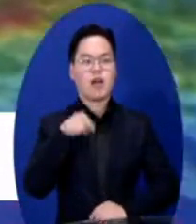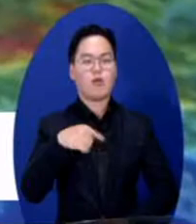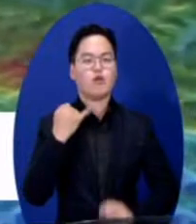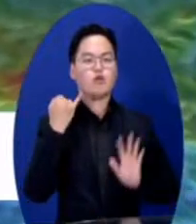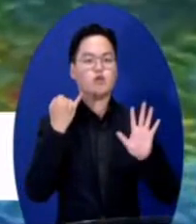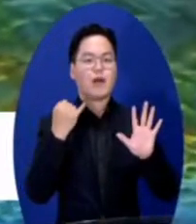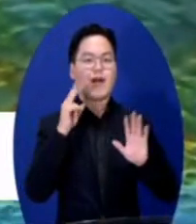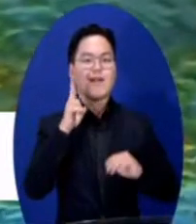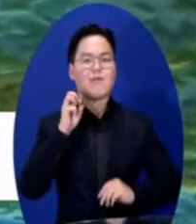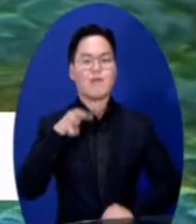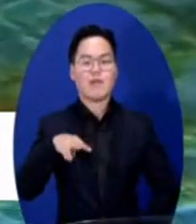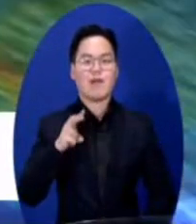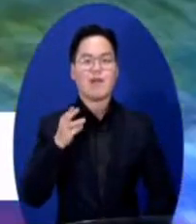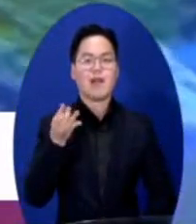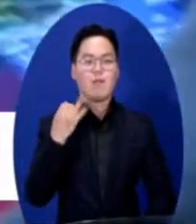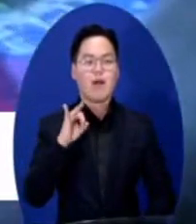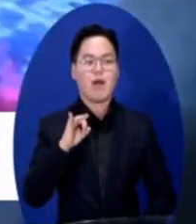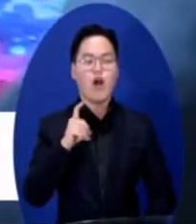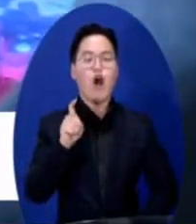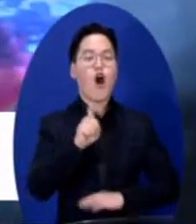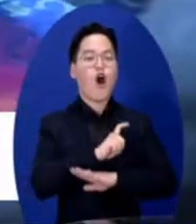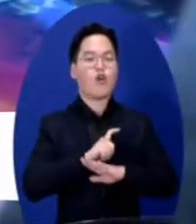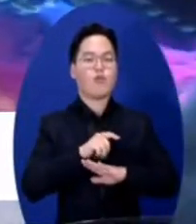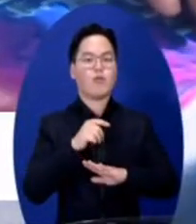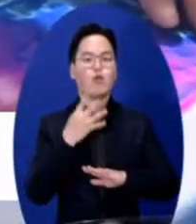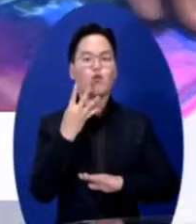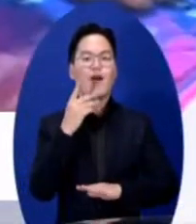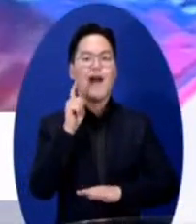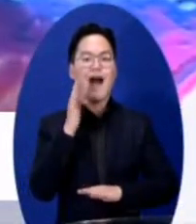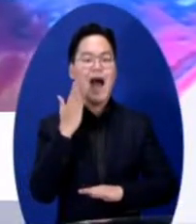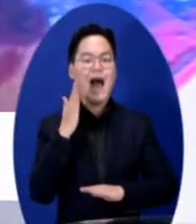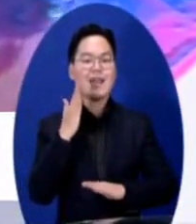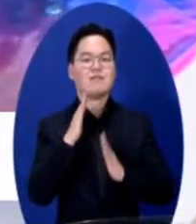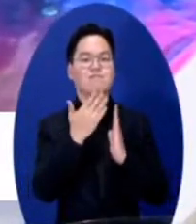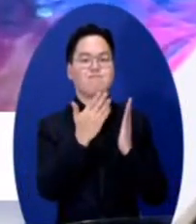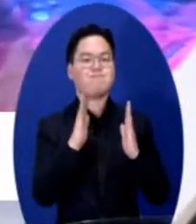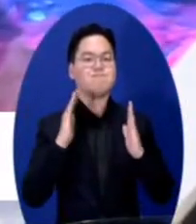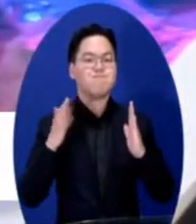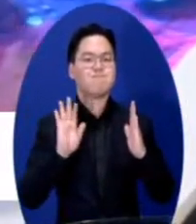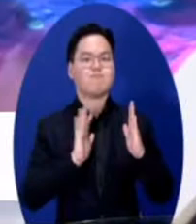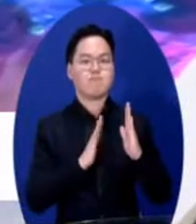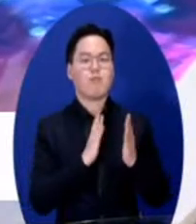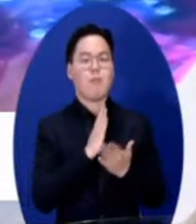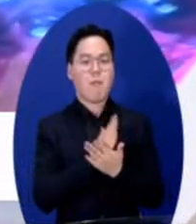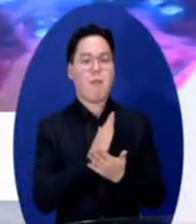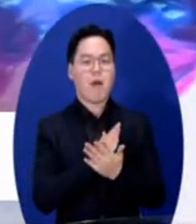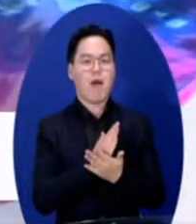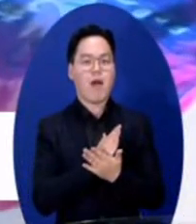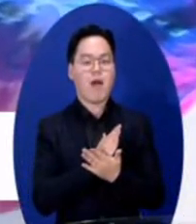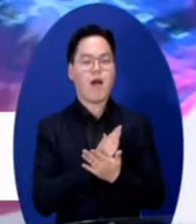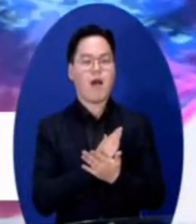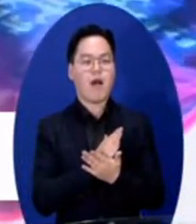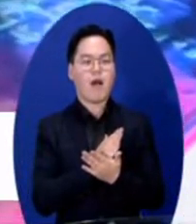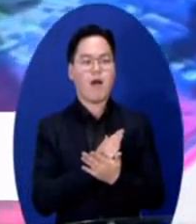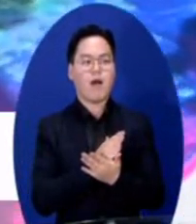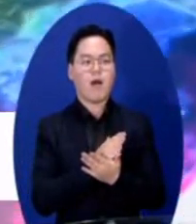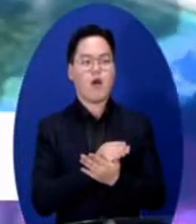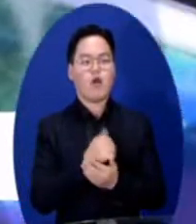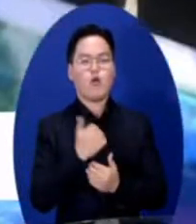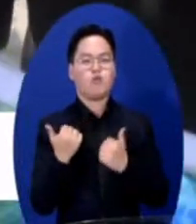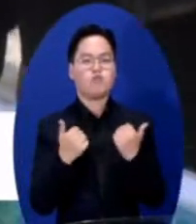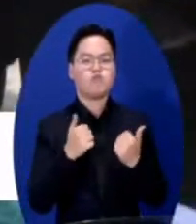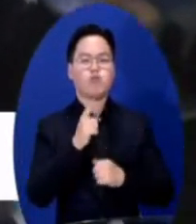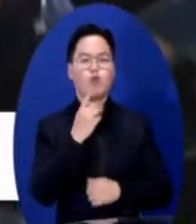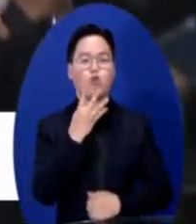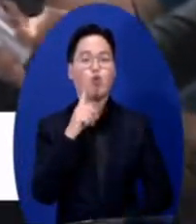1.6 км талбайтай. Тэгээд хот бол дөрвөн талтай хаалгатай. Тэгээд дөрвөн хаалганаас гарсан замаар дөрвөн дүрхт хуваагддаг